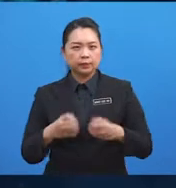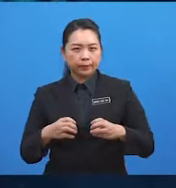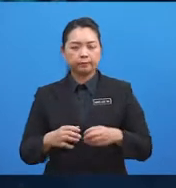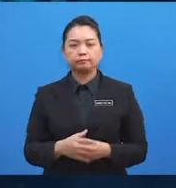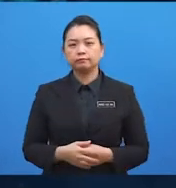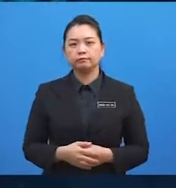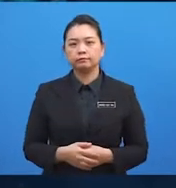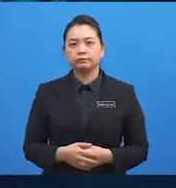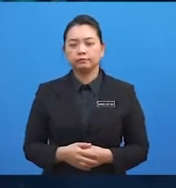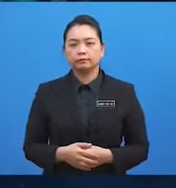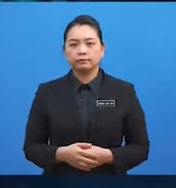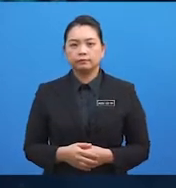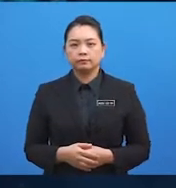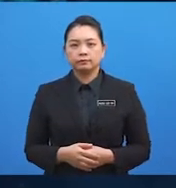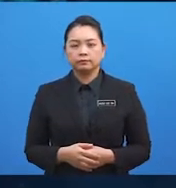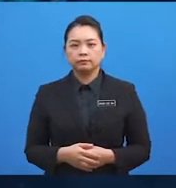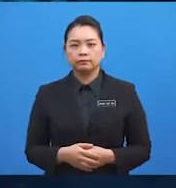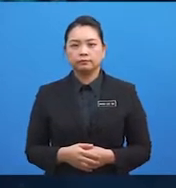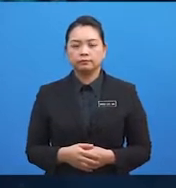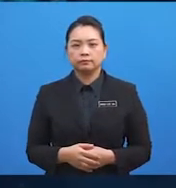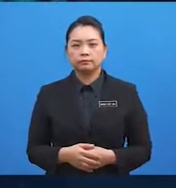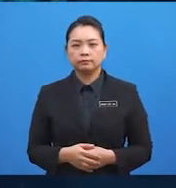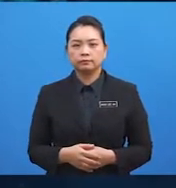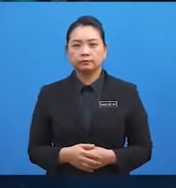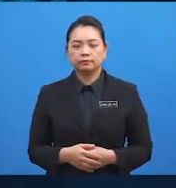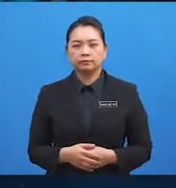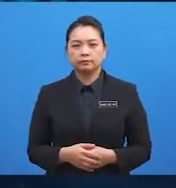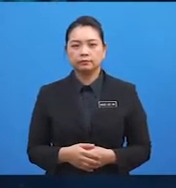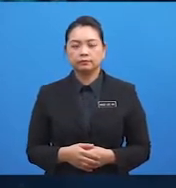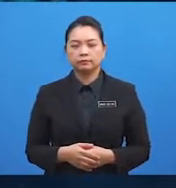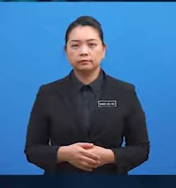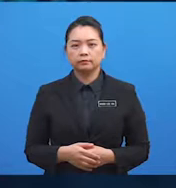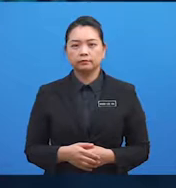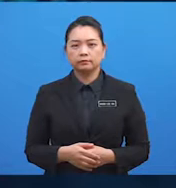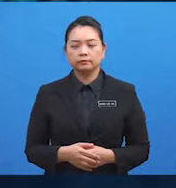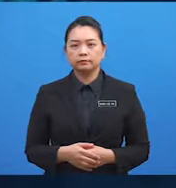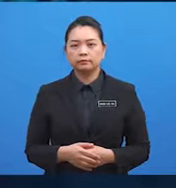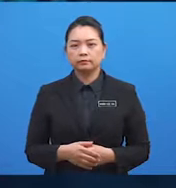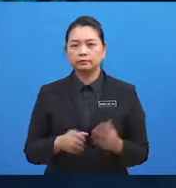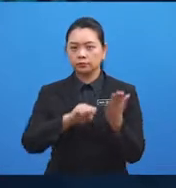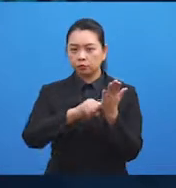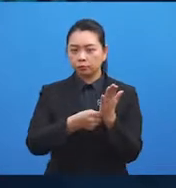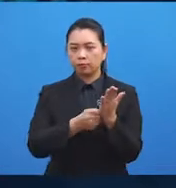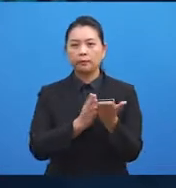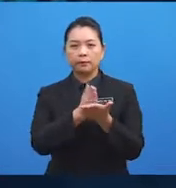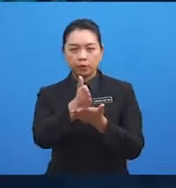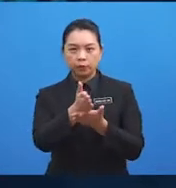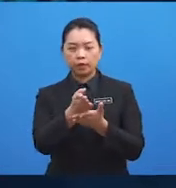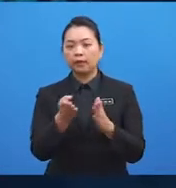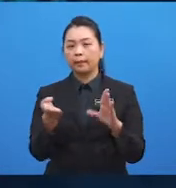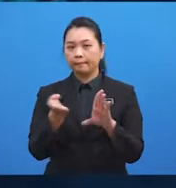Sumber pembiayaan luar melalui bank atau institusi kewangan yang